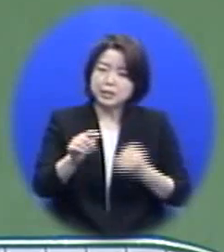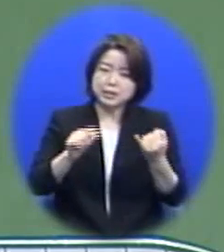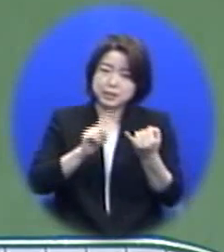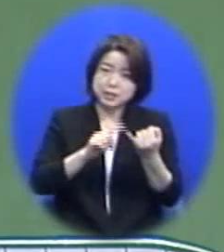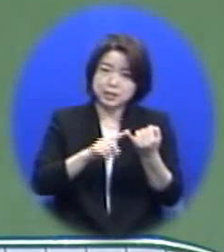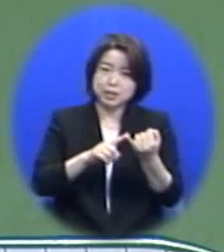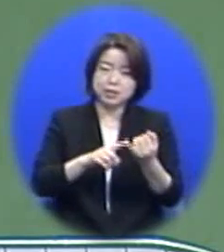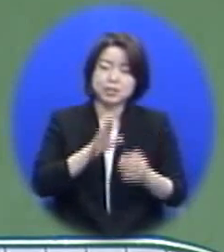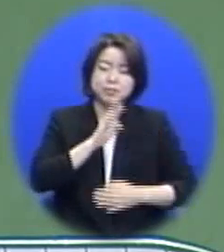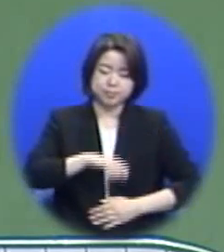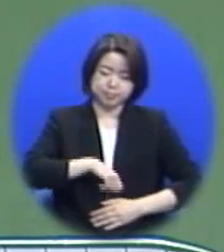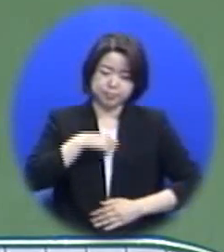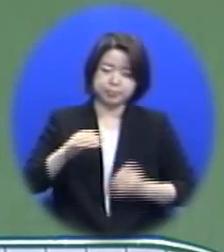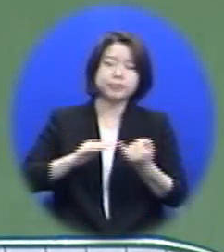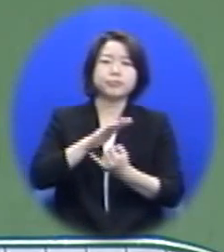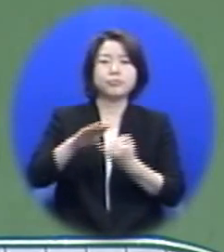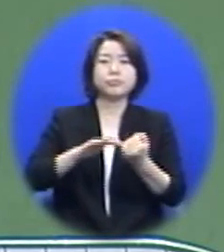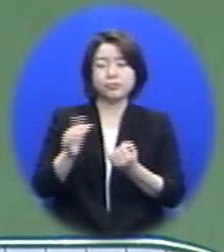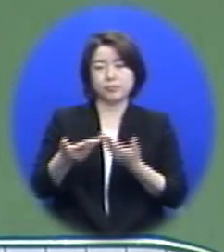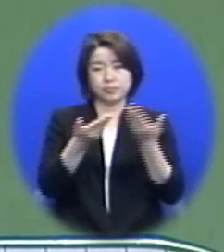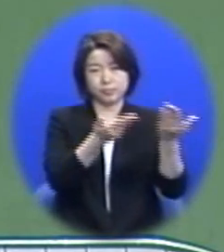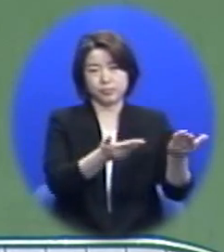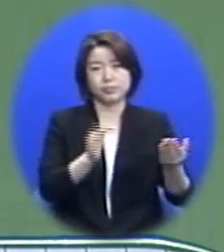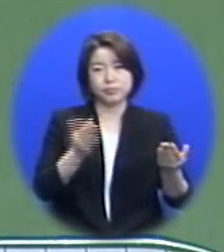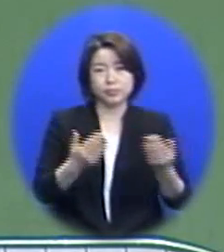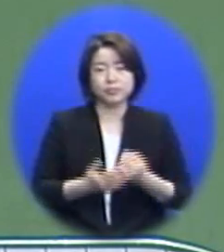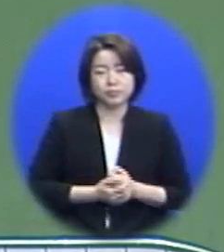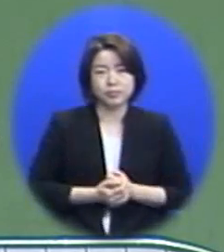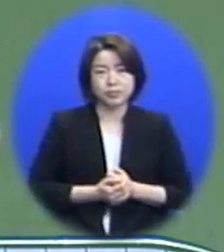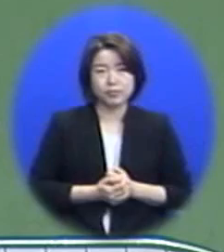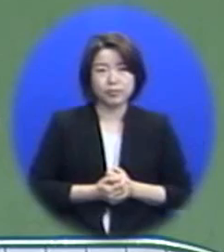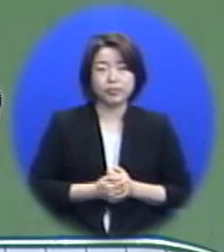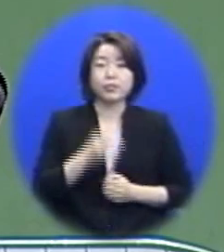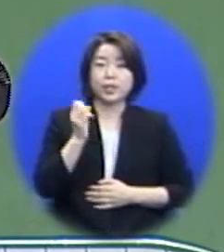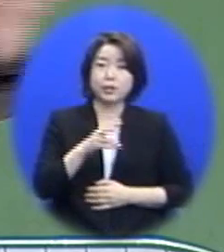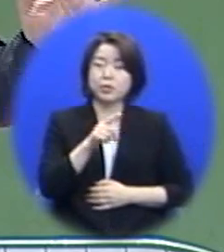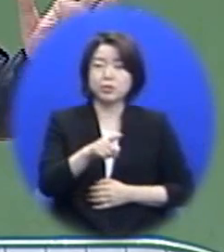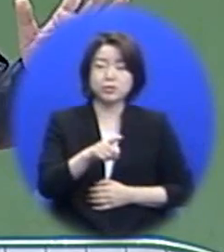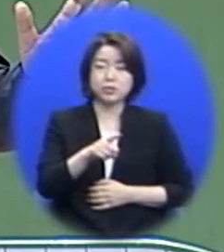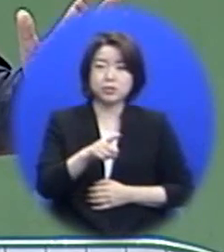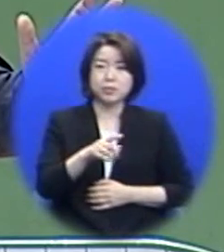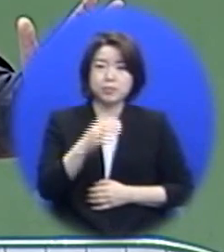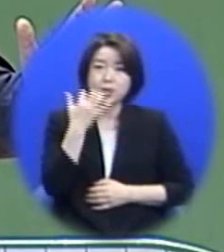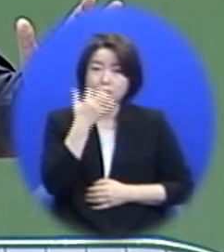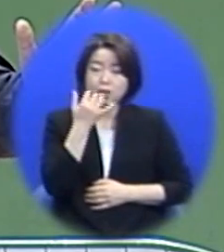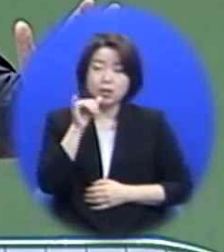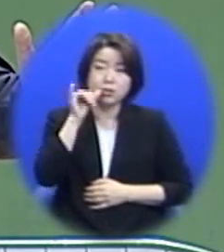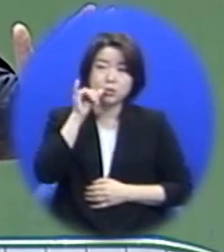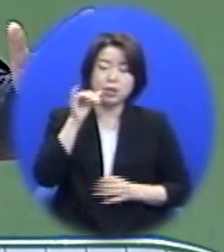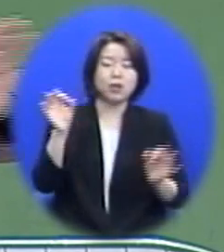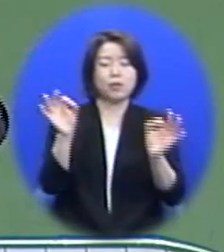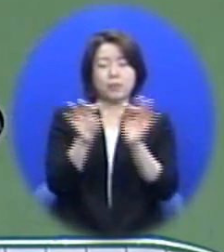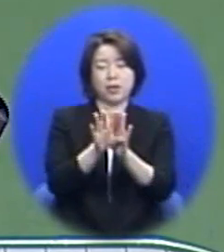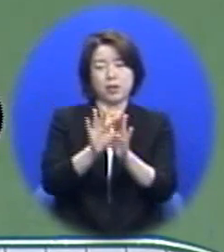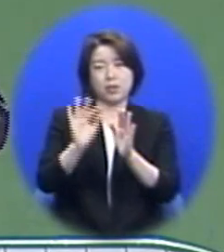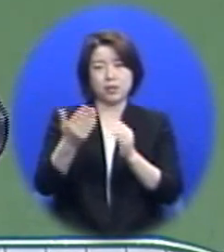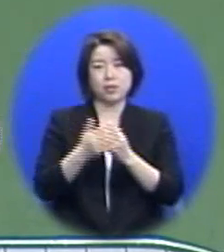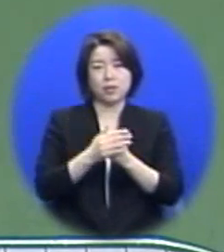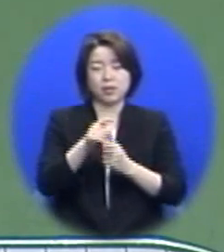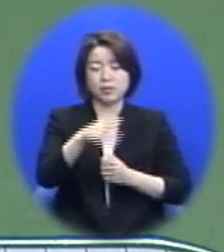진심으로 사랑하게 되었습니다 그리고는 그 중독에서 떠난 거 그